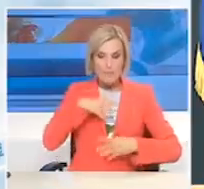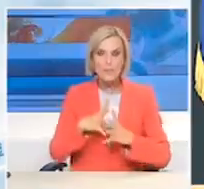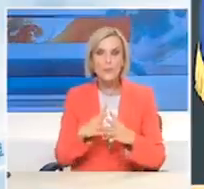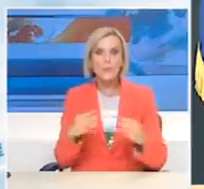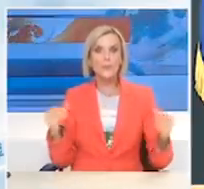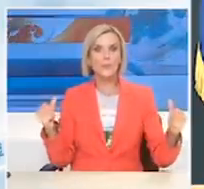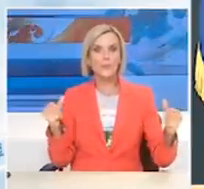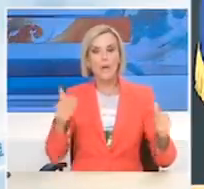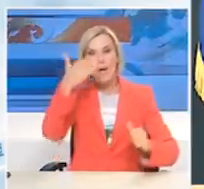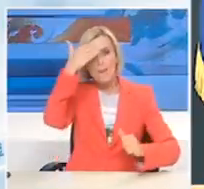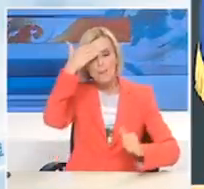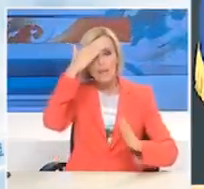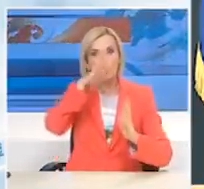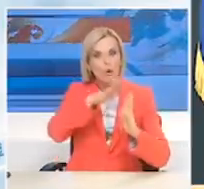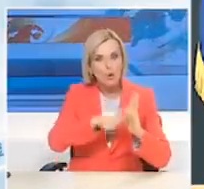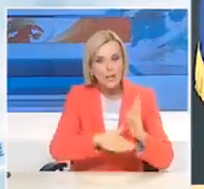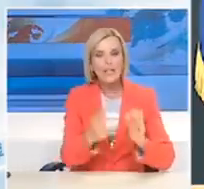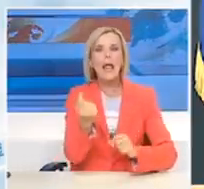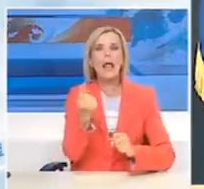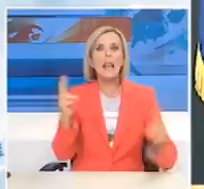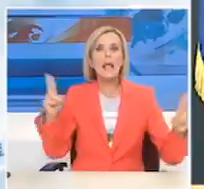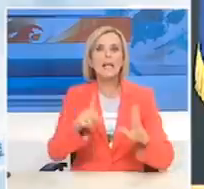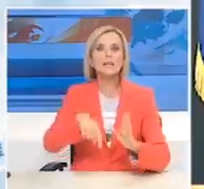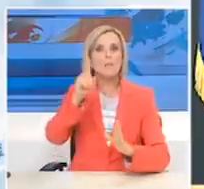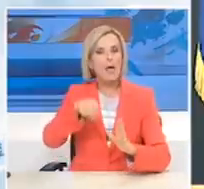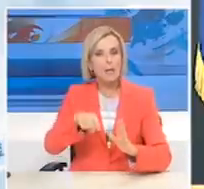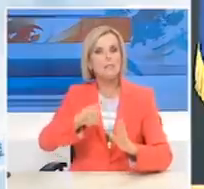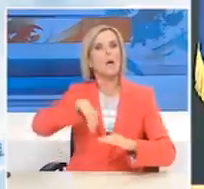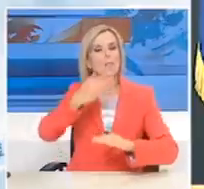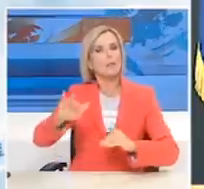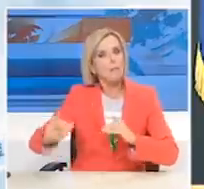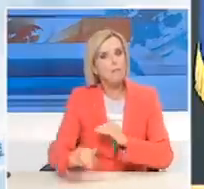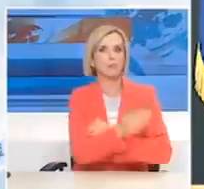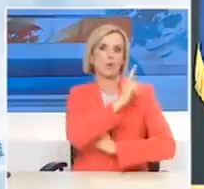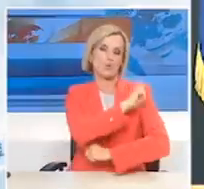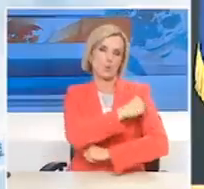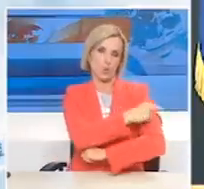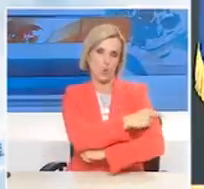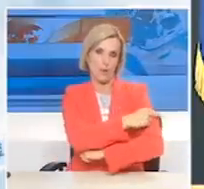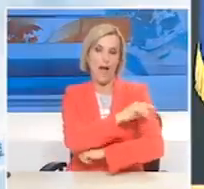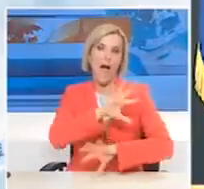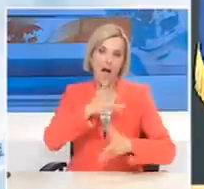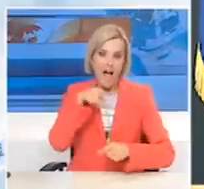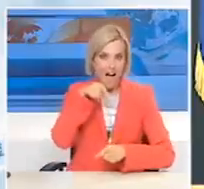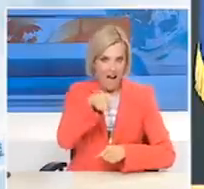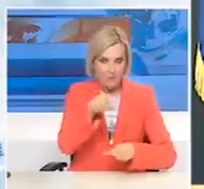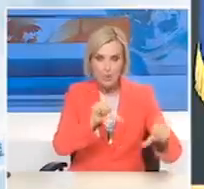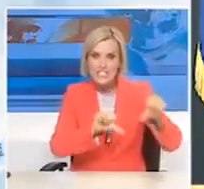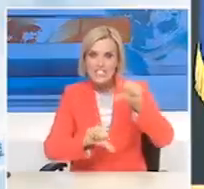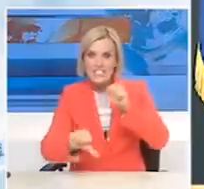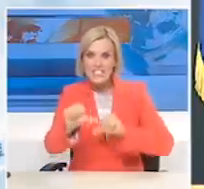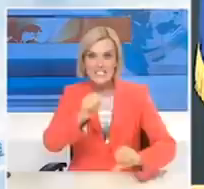γρηγορότερα, νόσησαν λιγότερες μέρες και βγήκαν πιο γρήγορα από το νοσοκομείο. Πάλι το σχήμα αφορά νοσοκομιακή χορήγηση με